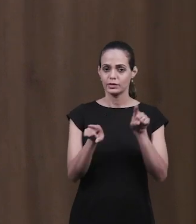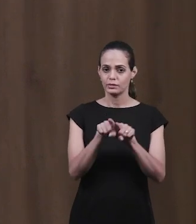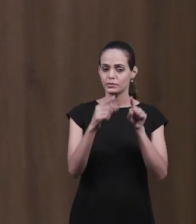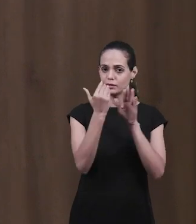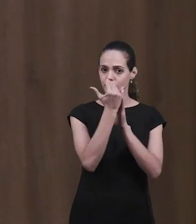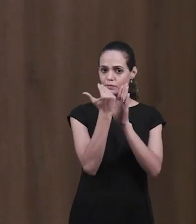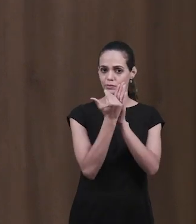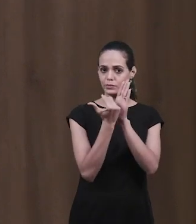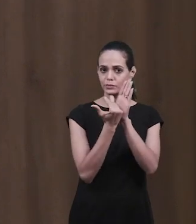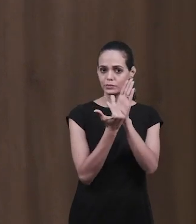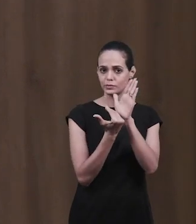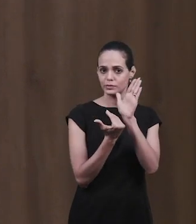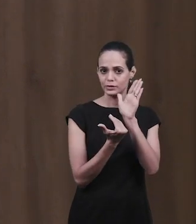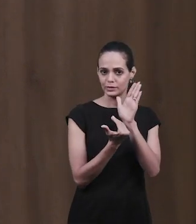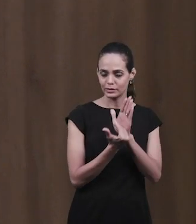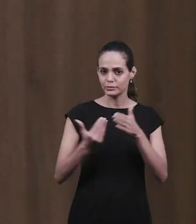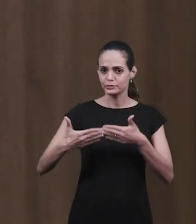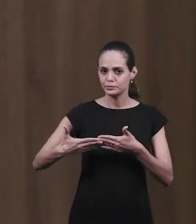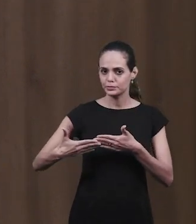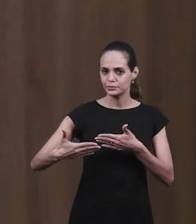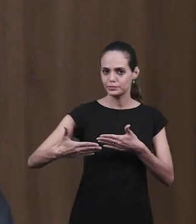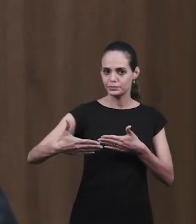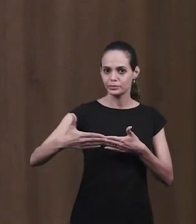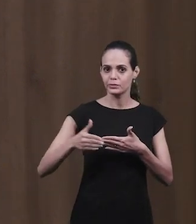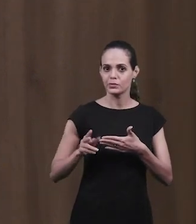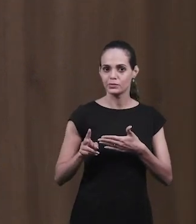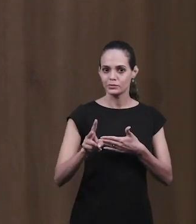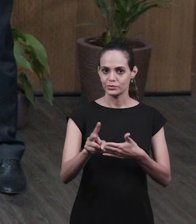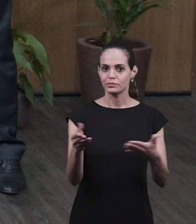programmation avec les volets qui viendront dans la séquence.